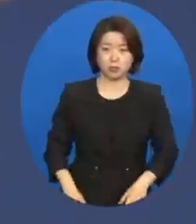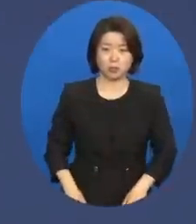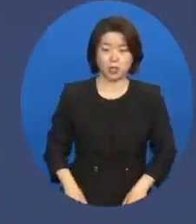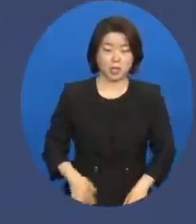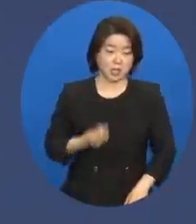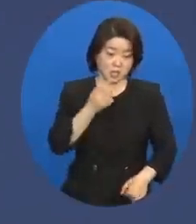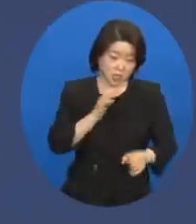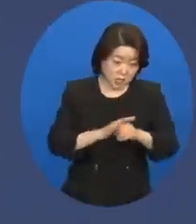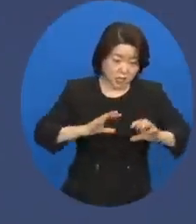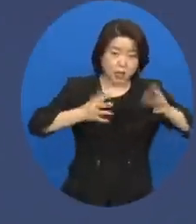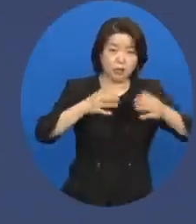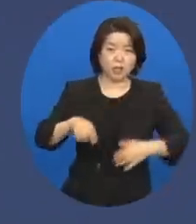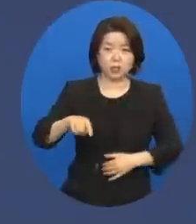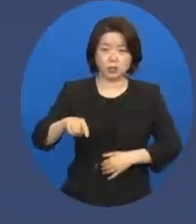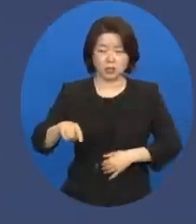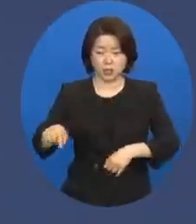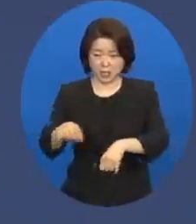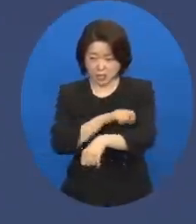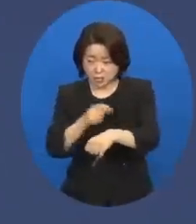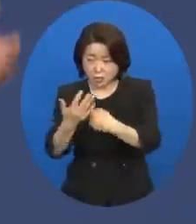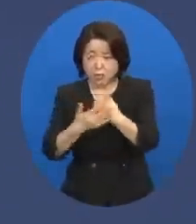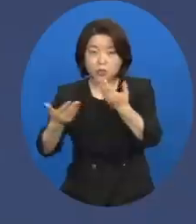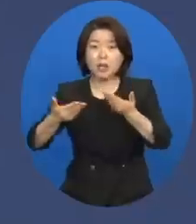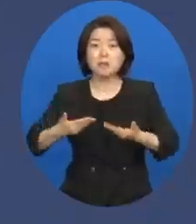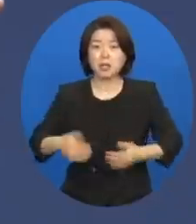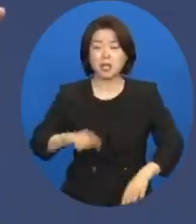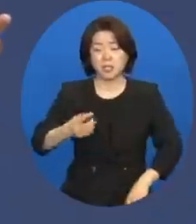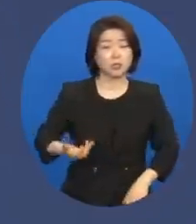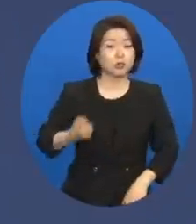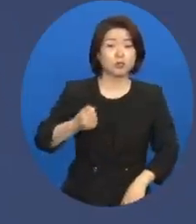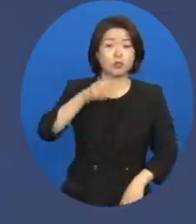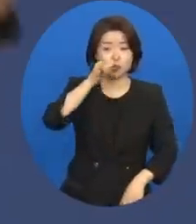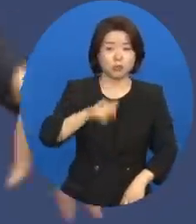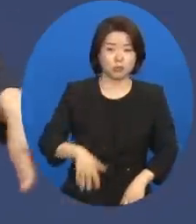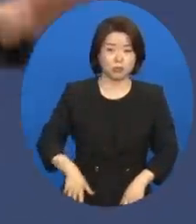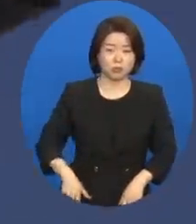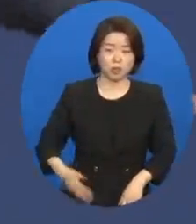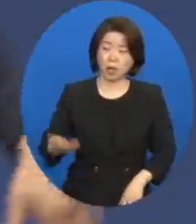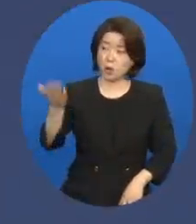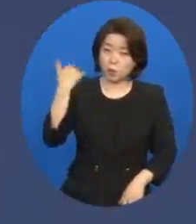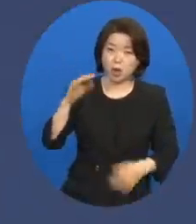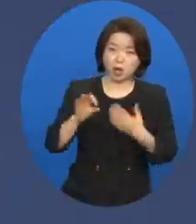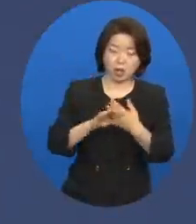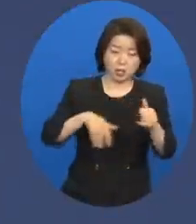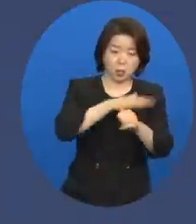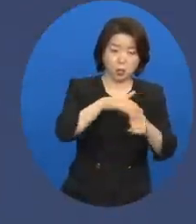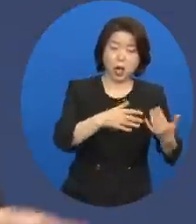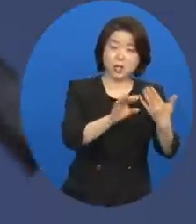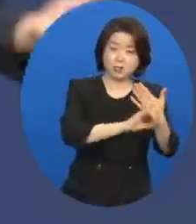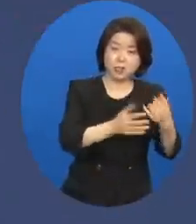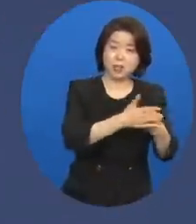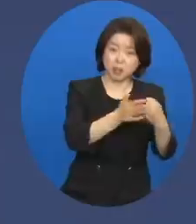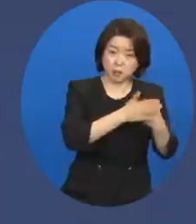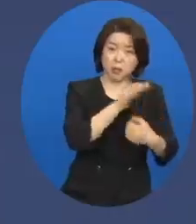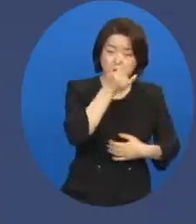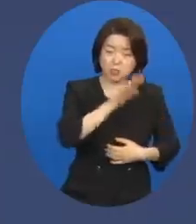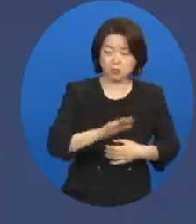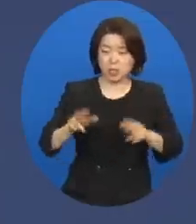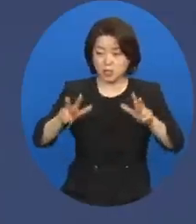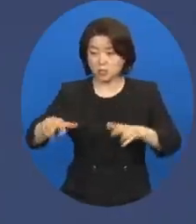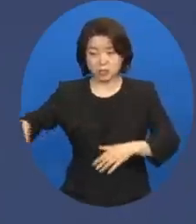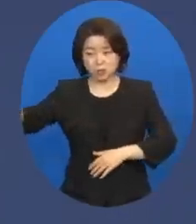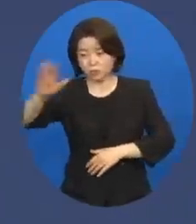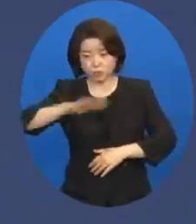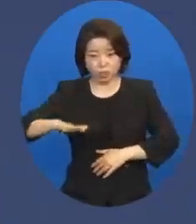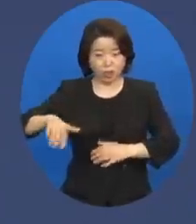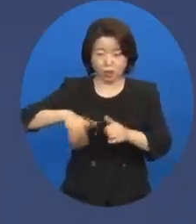중에 이렇게 특선 선택을 받아서 이걸 누리면서 과거 같으면 환경 탓이나 하지만 지금 그 모든 걸 다